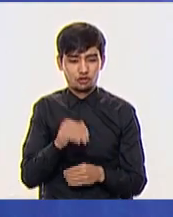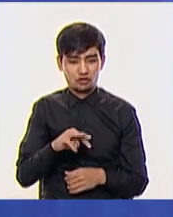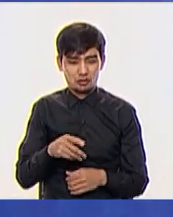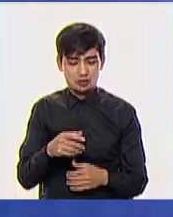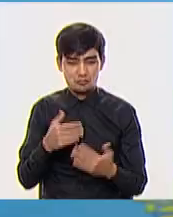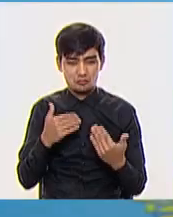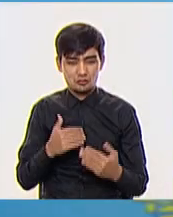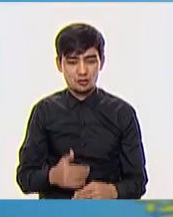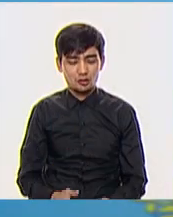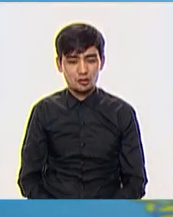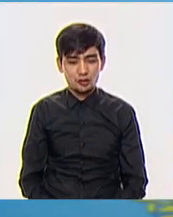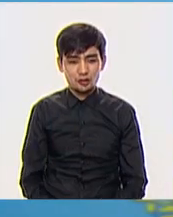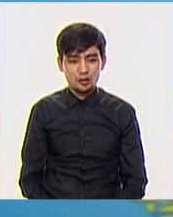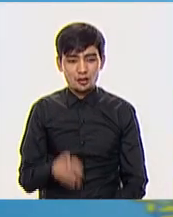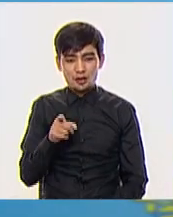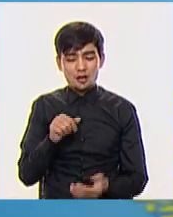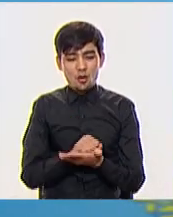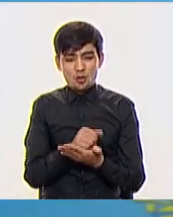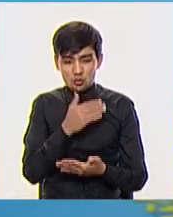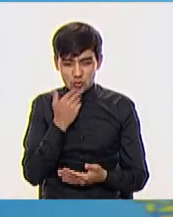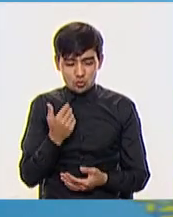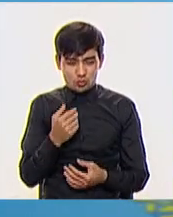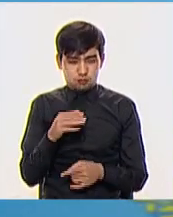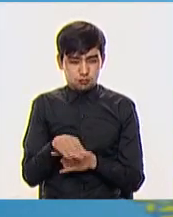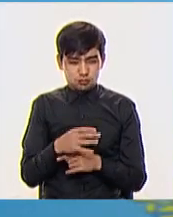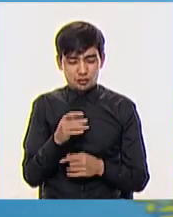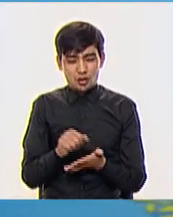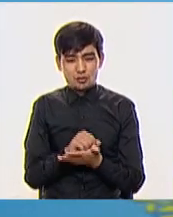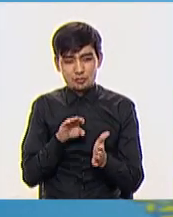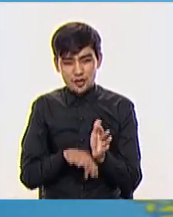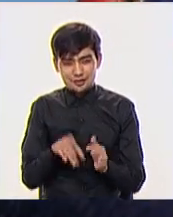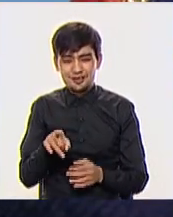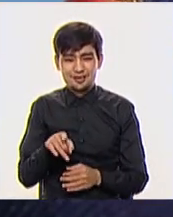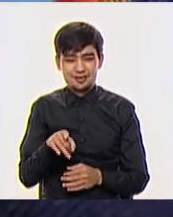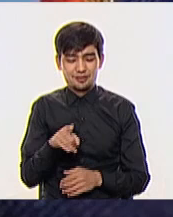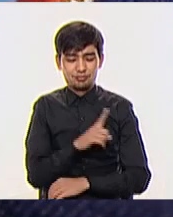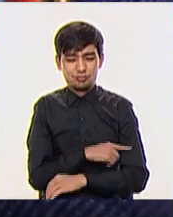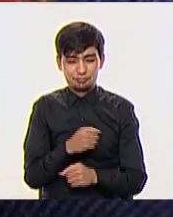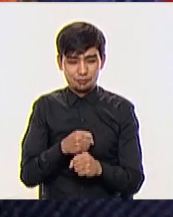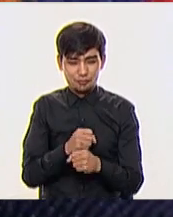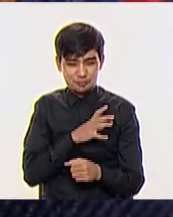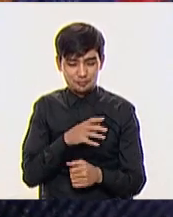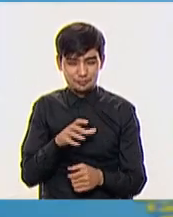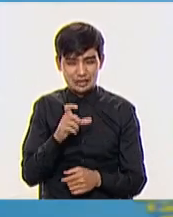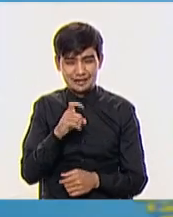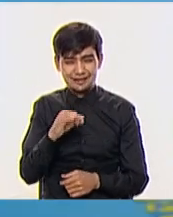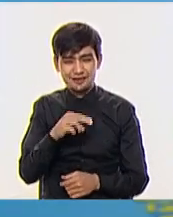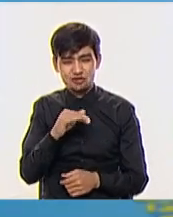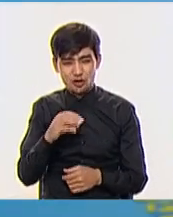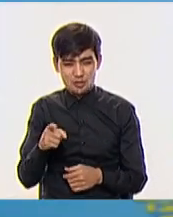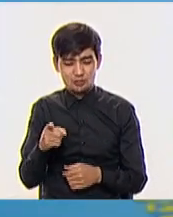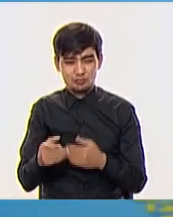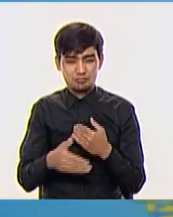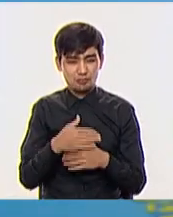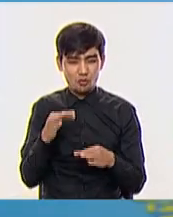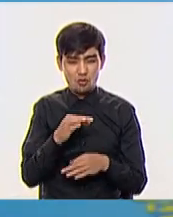де жетпейді. Ешқандай лицензиясыз, құжатсыз медициналық қызметпен айналысқан негізі бұл бап.